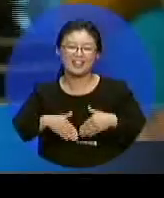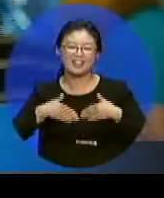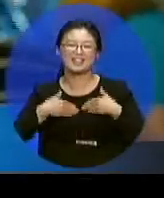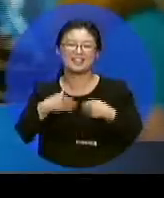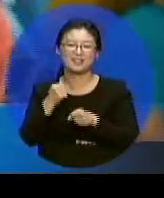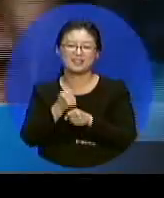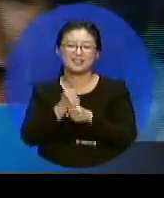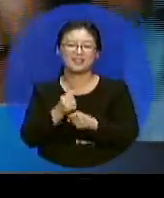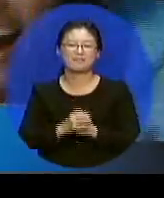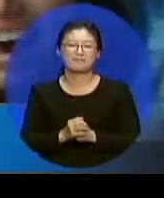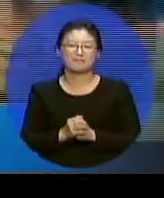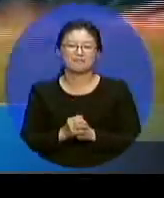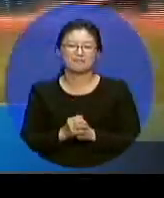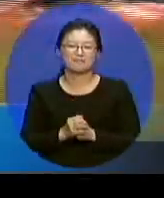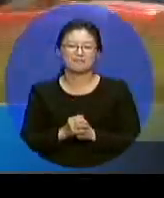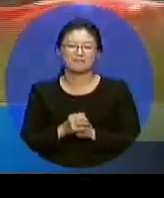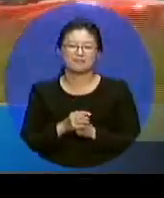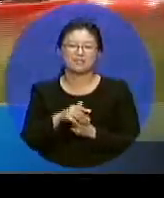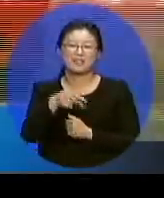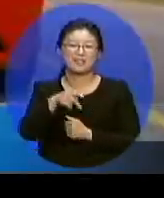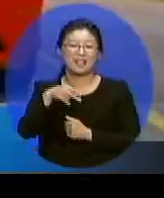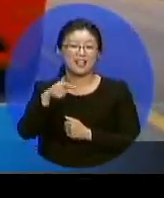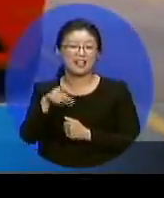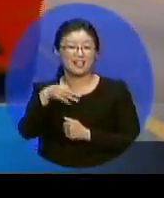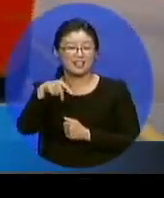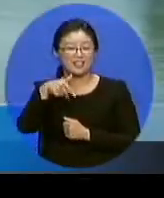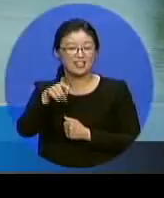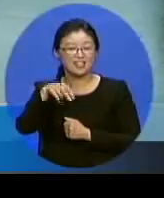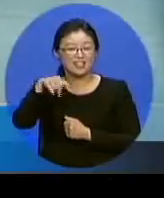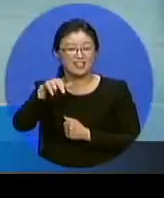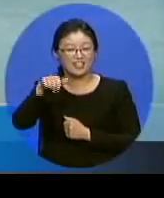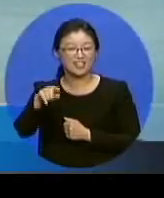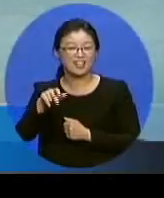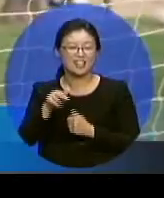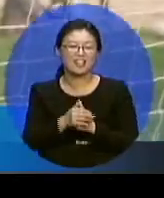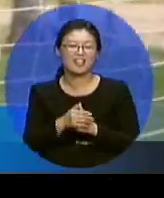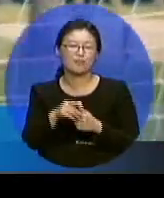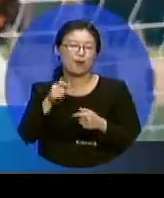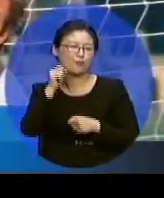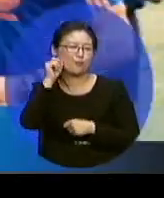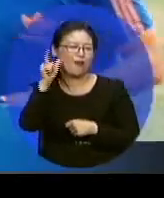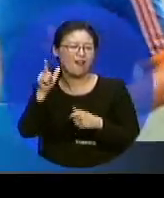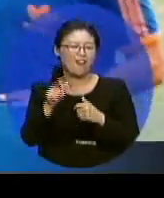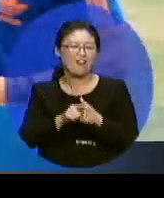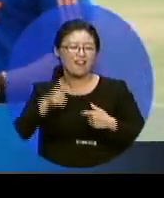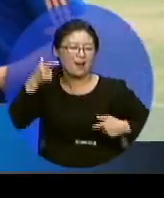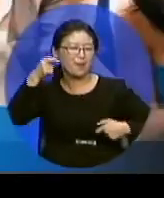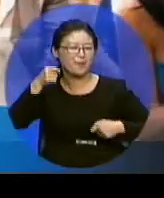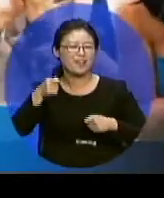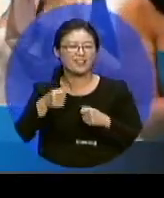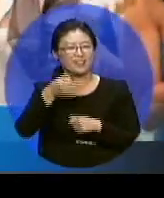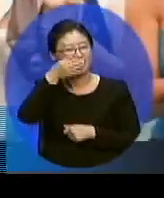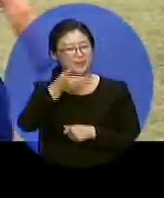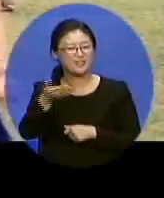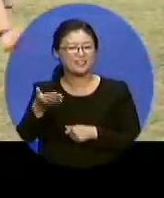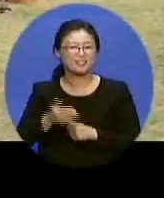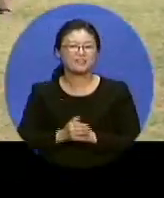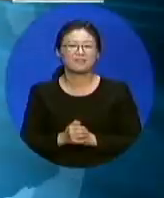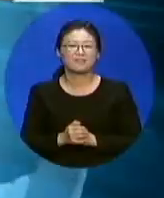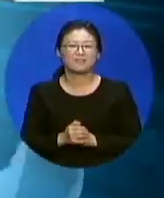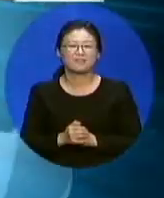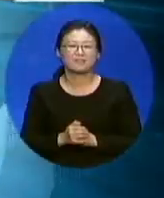그려냈는데요. 제라드 버틀러와 제시카 비엘, 캐서린 제타 존스 등 뛰어난 배우들의 앙상블이 돋보입니다.